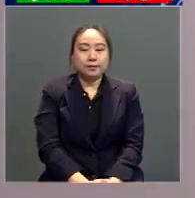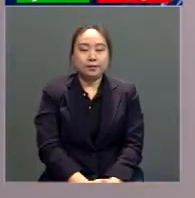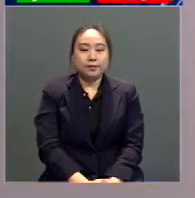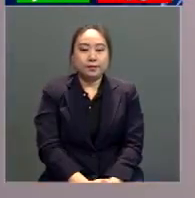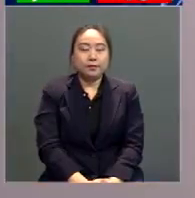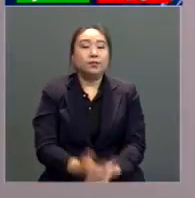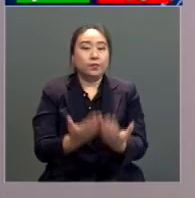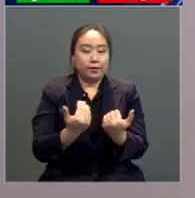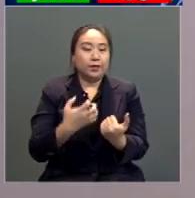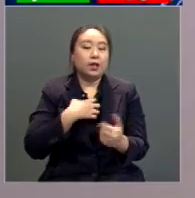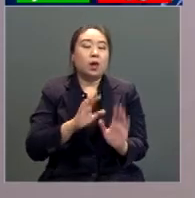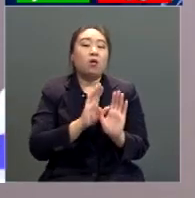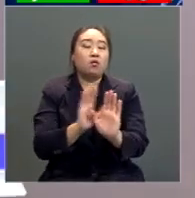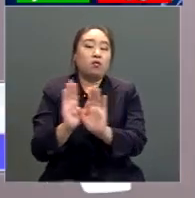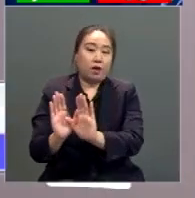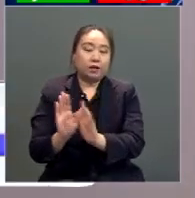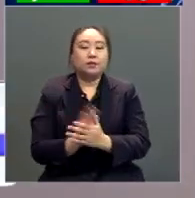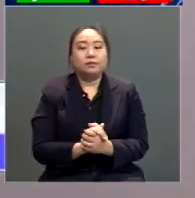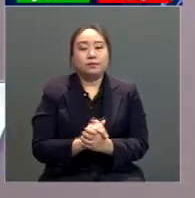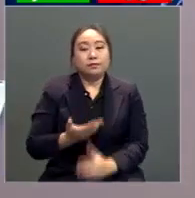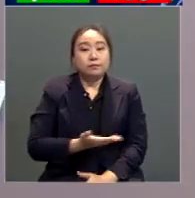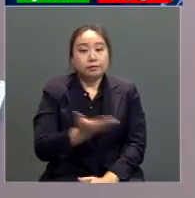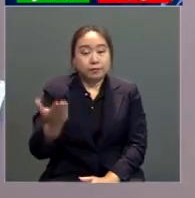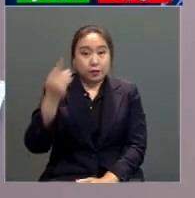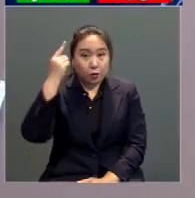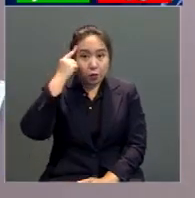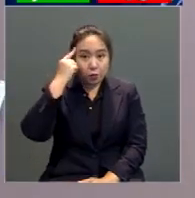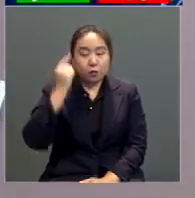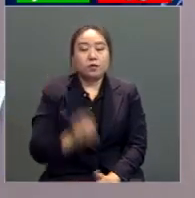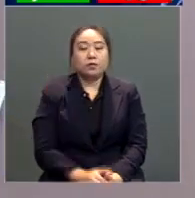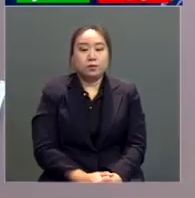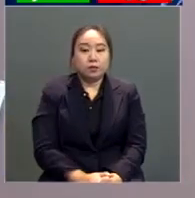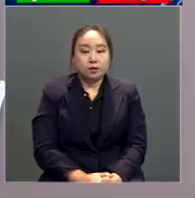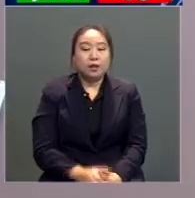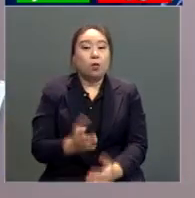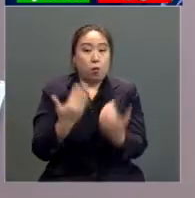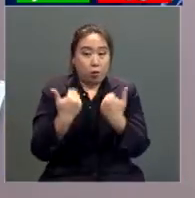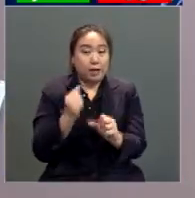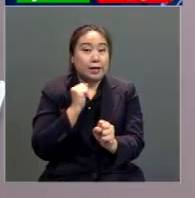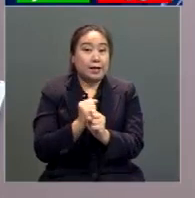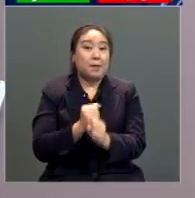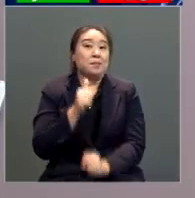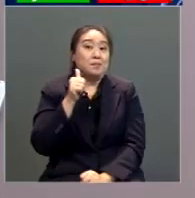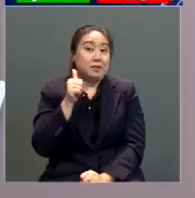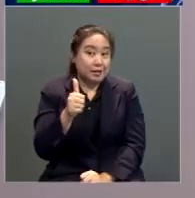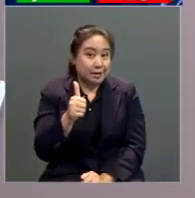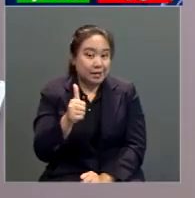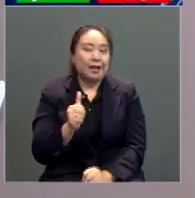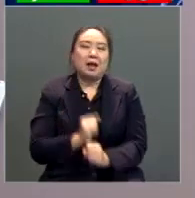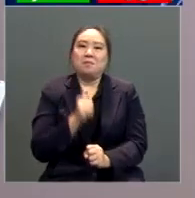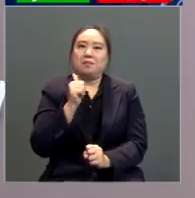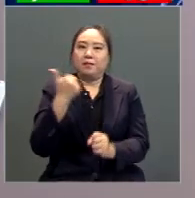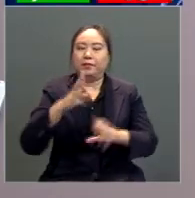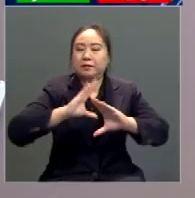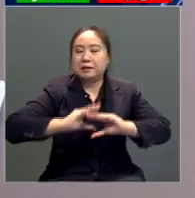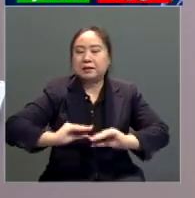แต่อยากจะฝากให้ทุกคนได้รู้ว่าความดีที่ทำไว้วันนี้ไม่มีสูญหายไปไหนมันจะน้อง